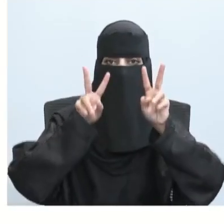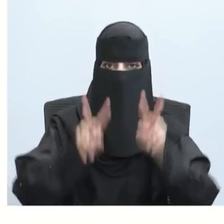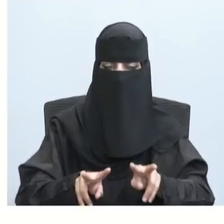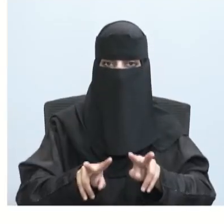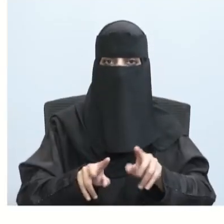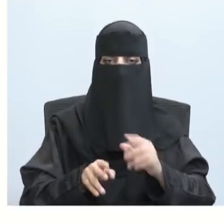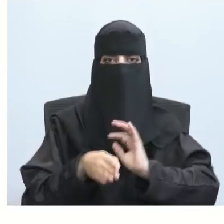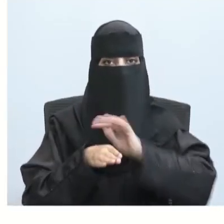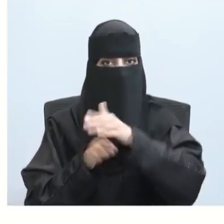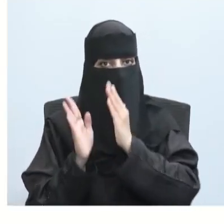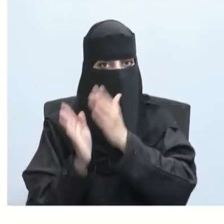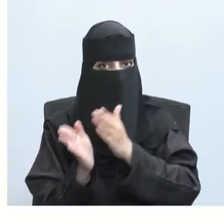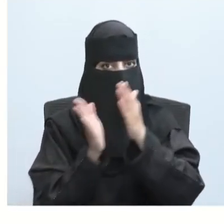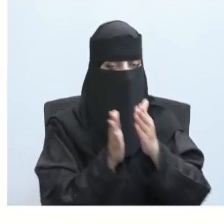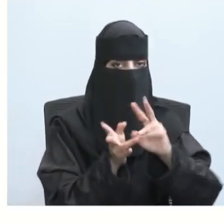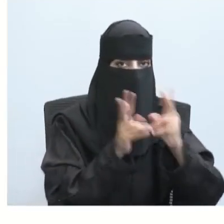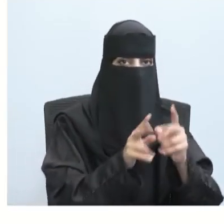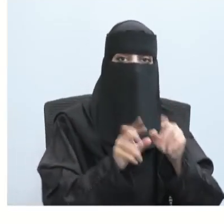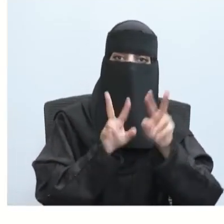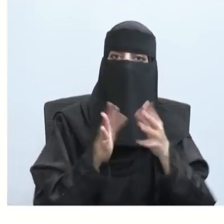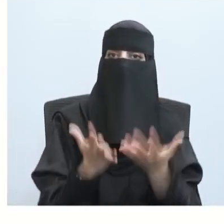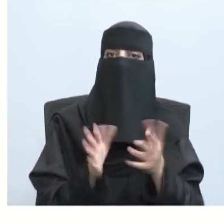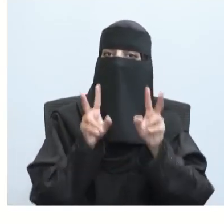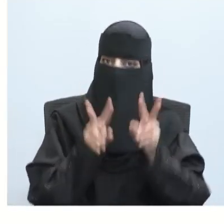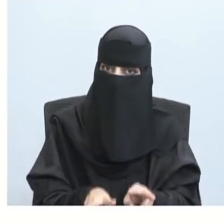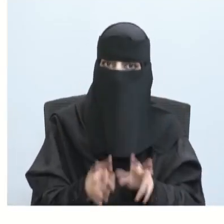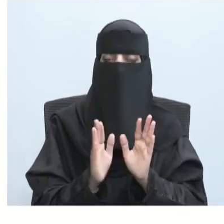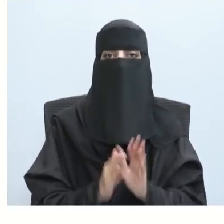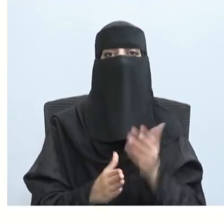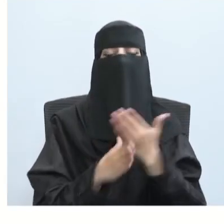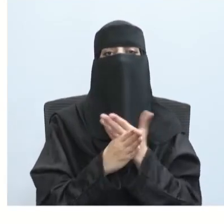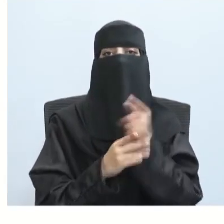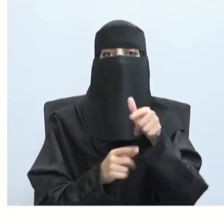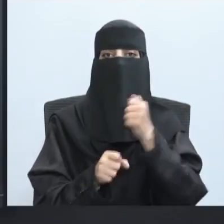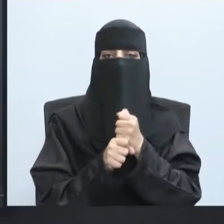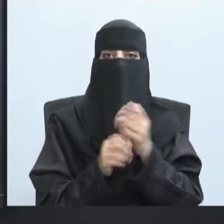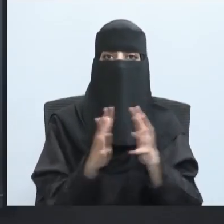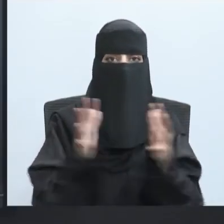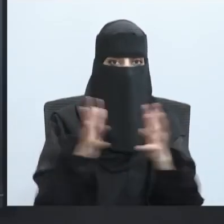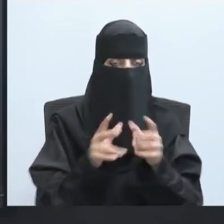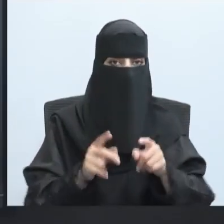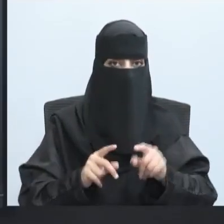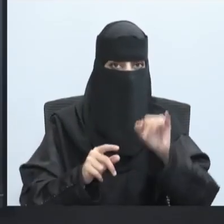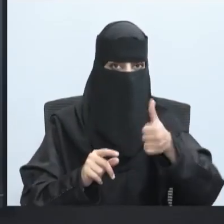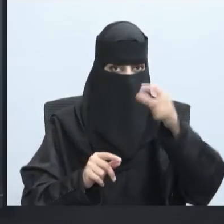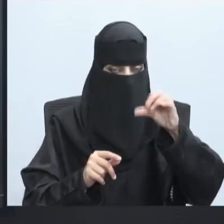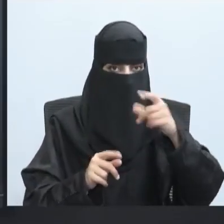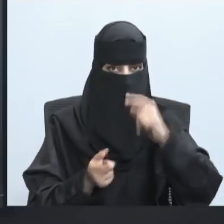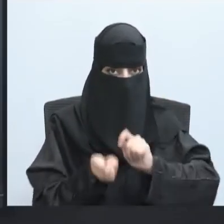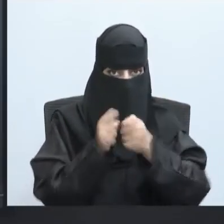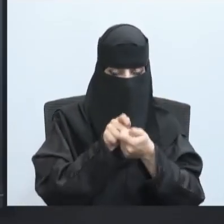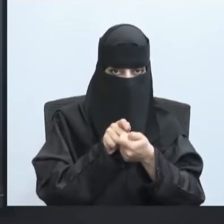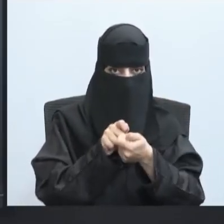تتغير من حاله الى حاله اخرى اي انه بامكاني الحجم ان يتغير عندما نحول